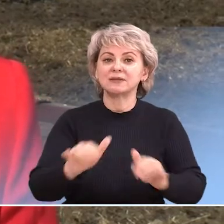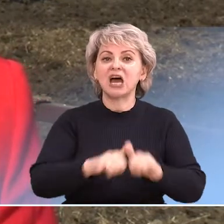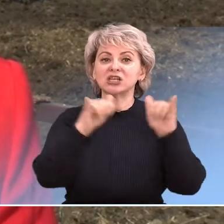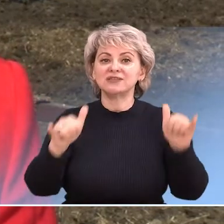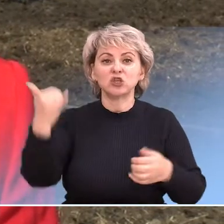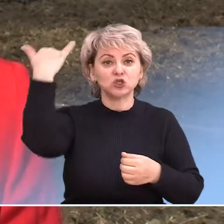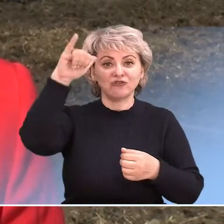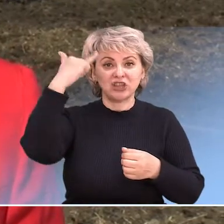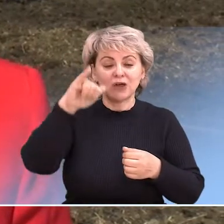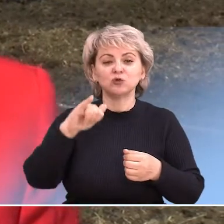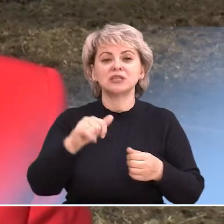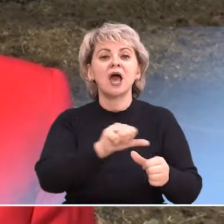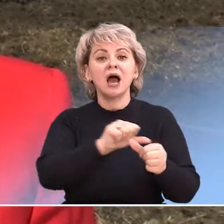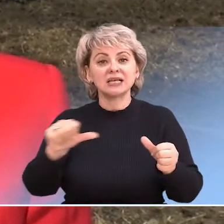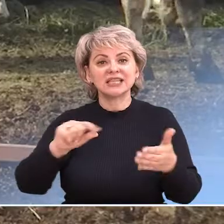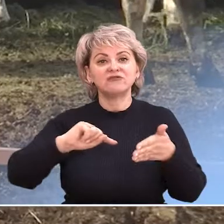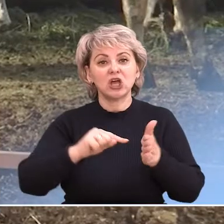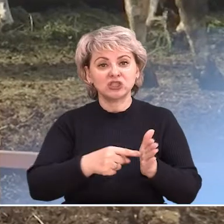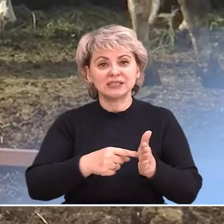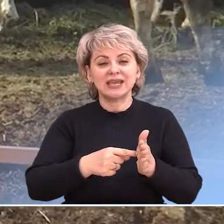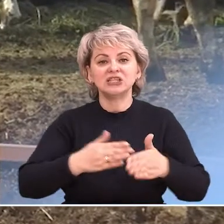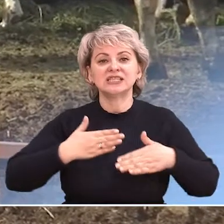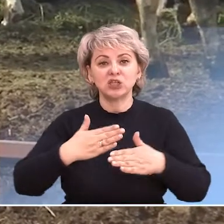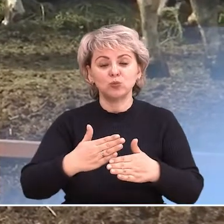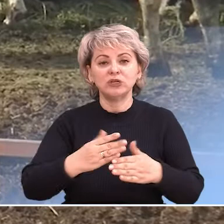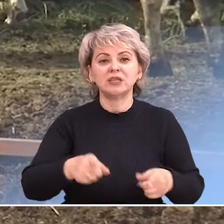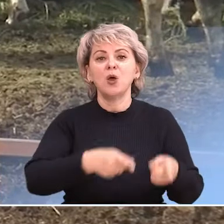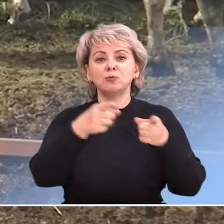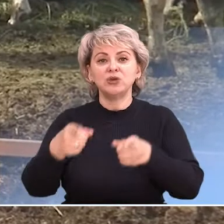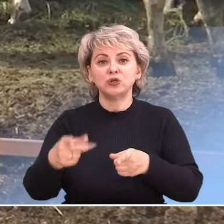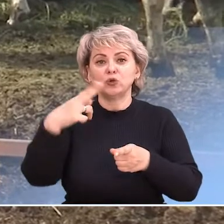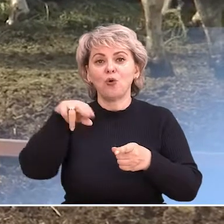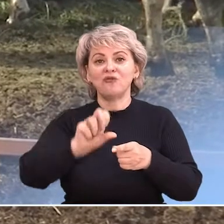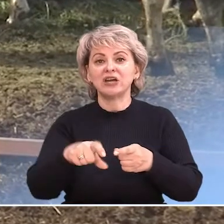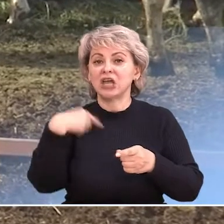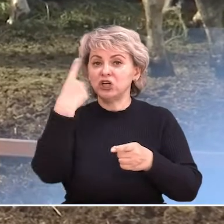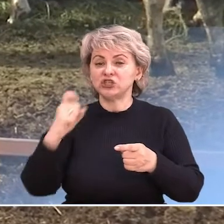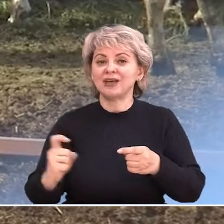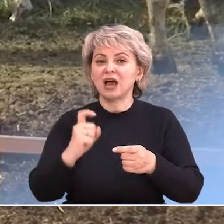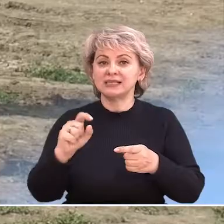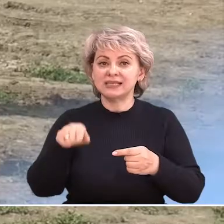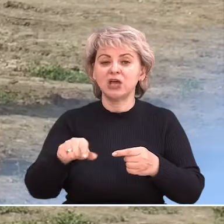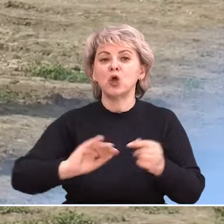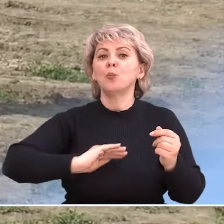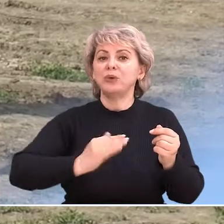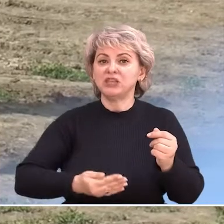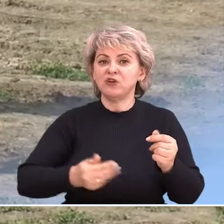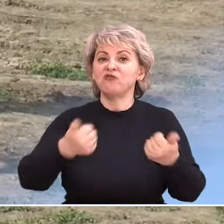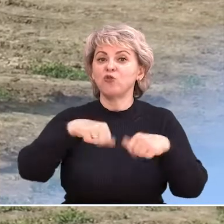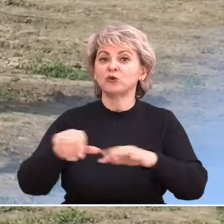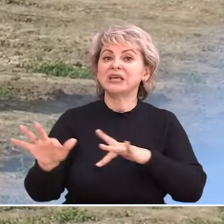кто занимается разведением животноводства. Основная цель – стимулирование перевода товарных личных подсобных хозяйств